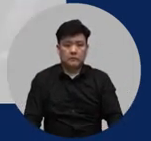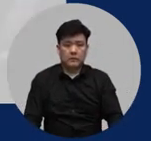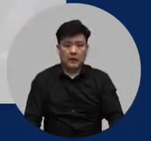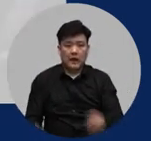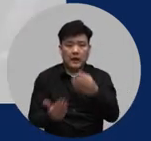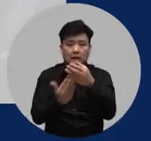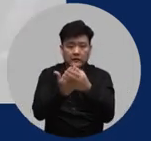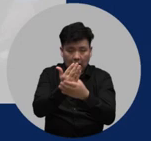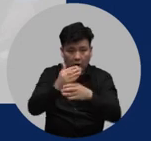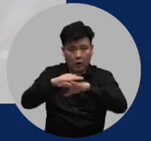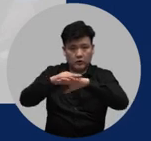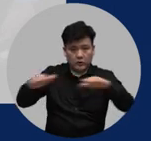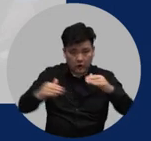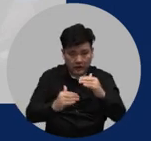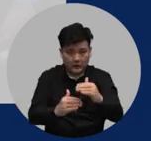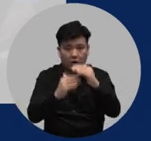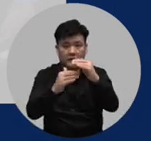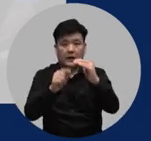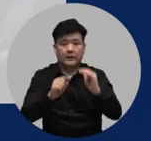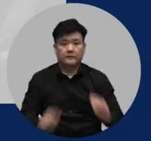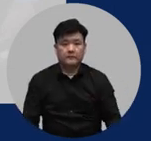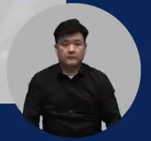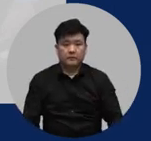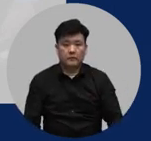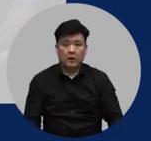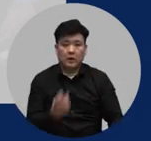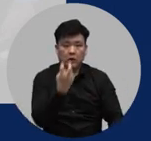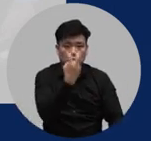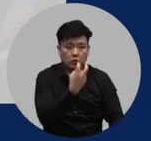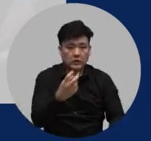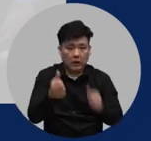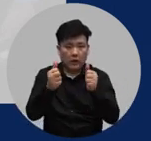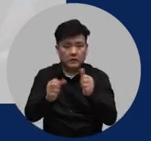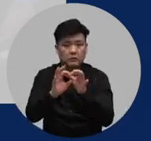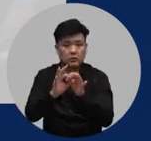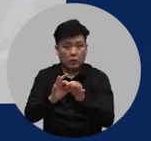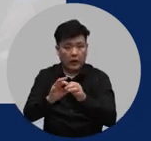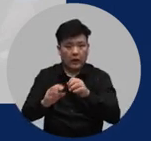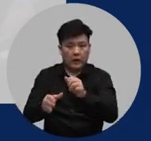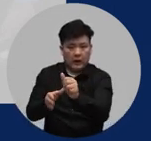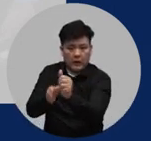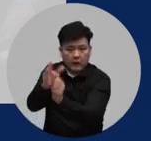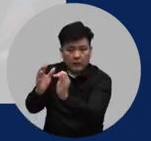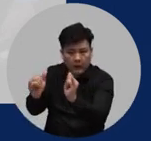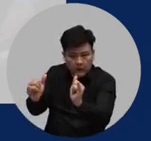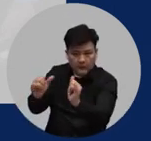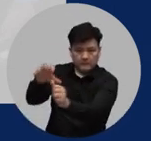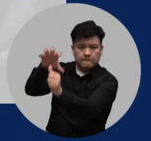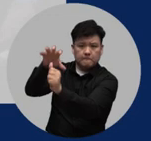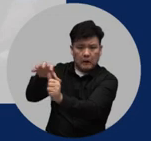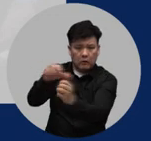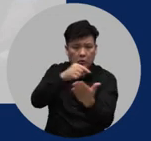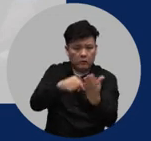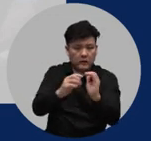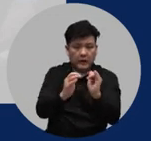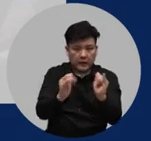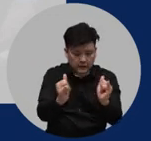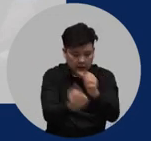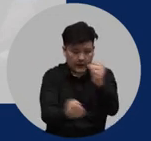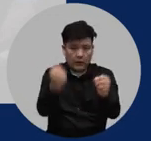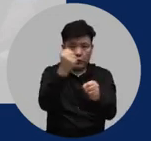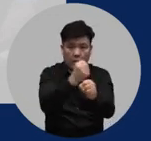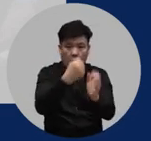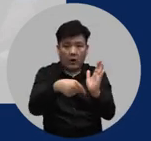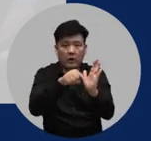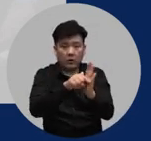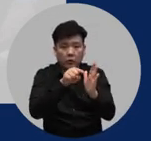사건의 처리 절차에 대해 살펴보겠습니다. 조사와 심의 등을 통해 행위자를 제재하고 피해자가 피해를 회복할